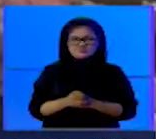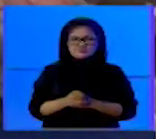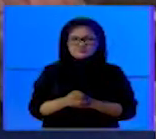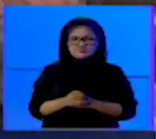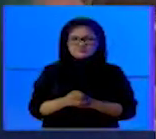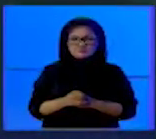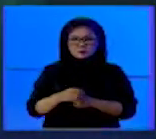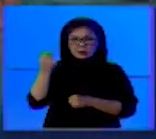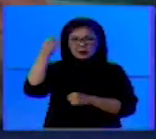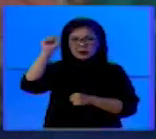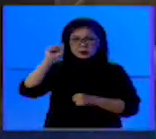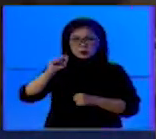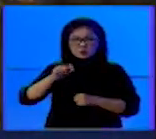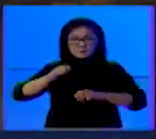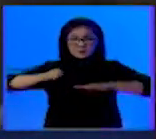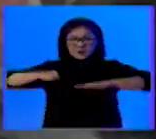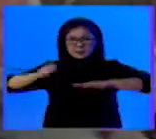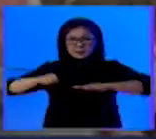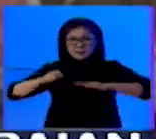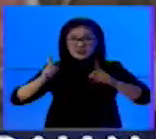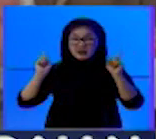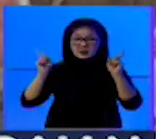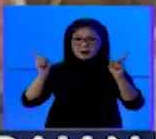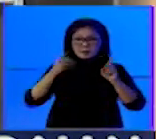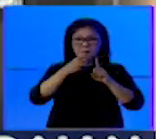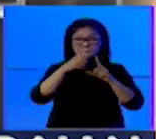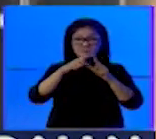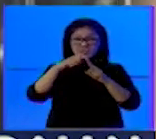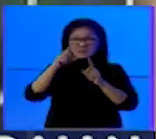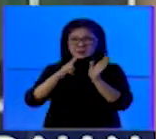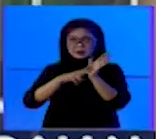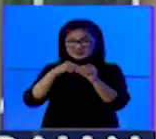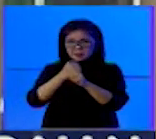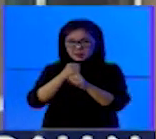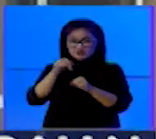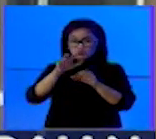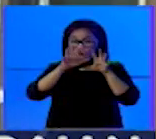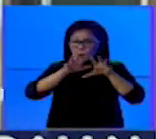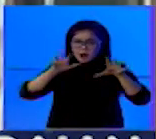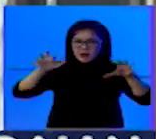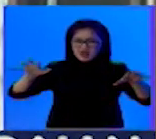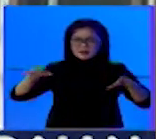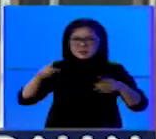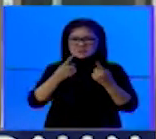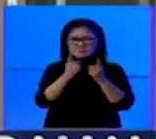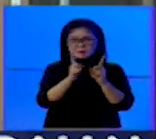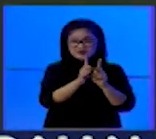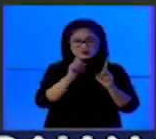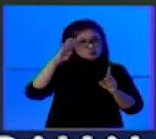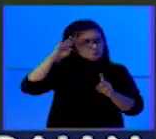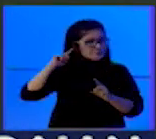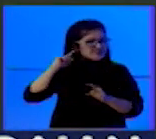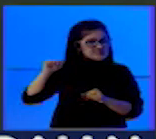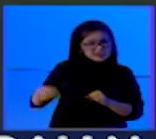Kantor Pengadilan Agama Kelas 1 Batang, Jawa Tengah dipadati pasangan suami istri yang mengajukan gugatan cerai.